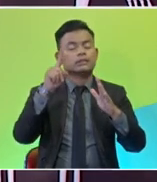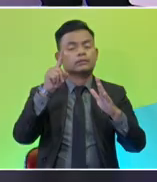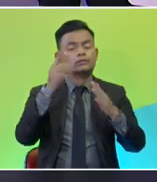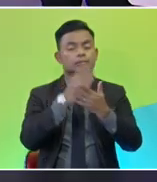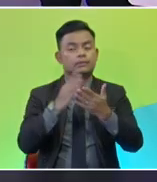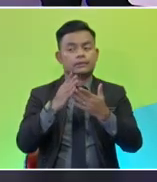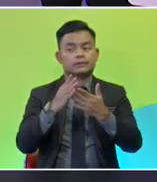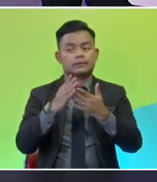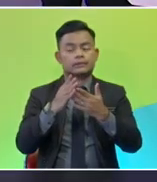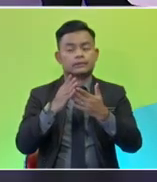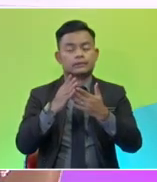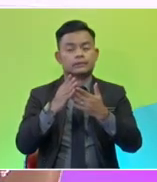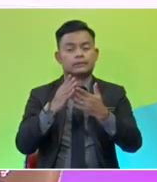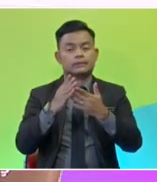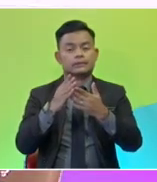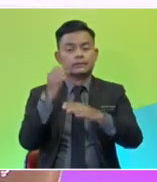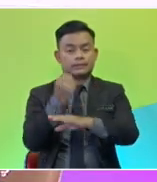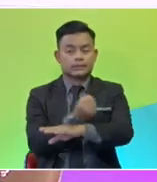sendi sendi